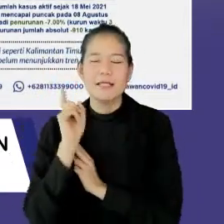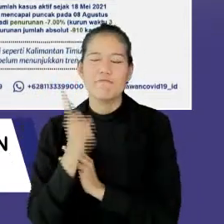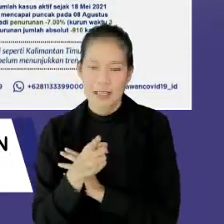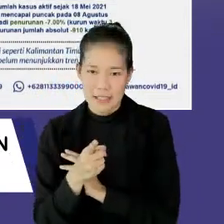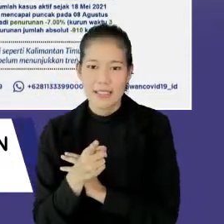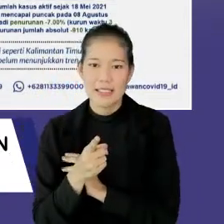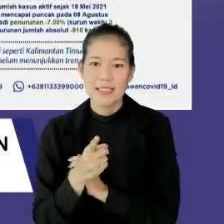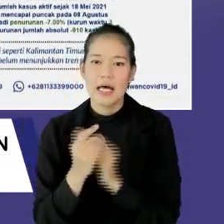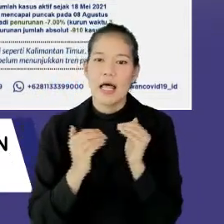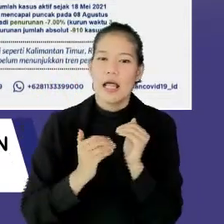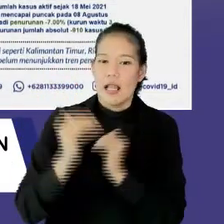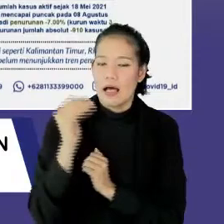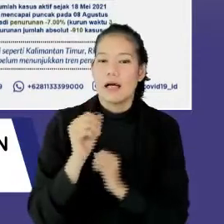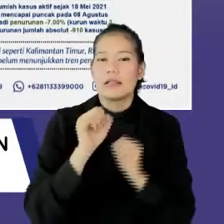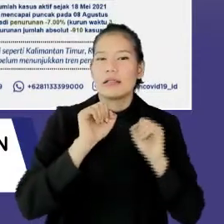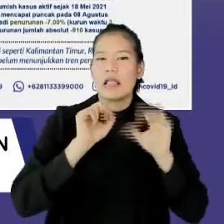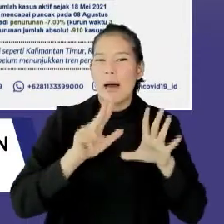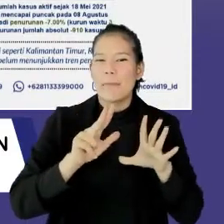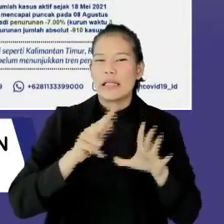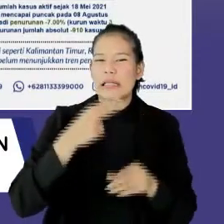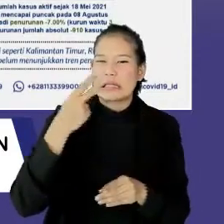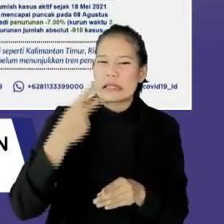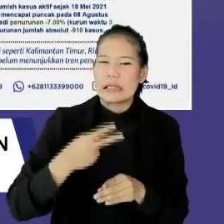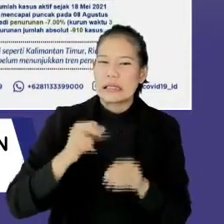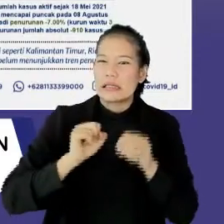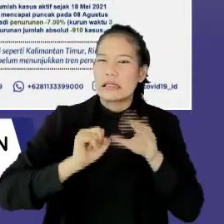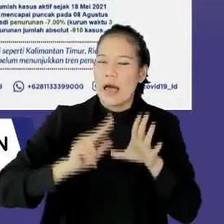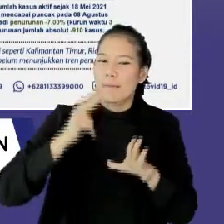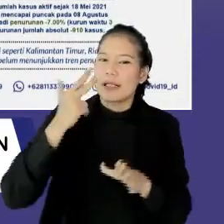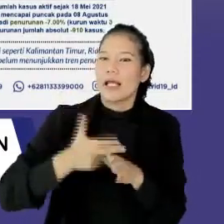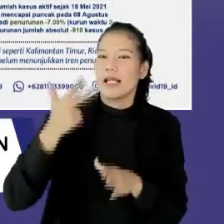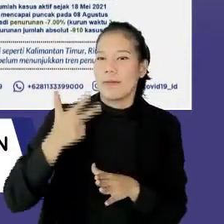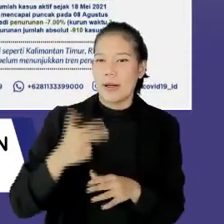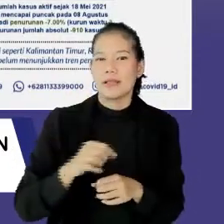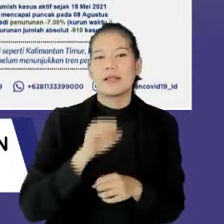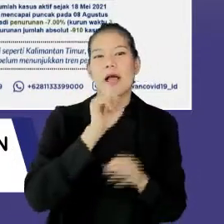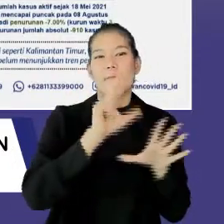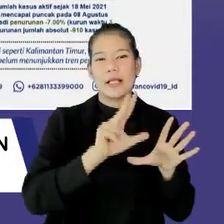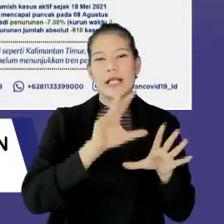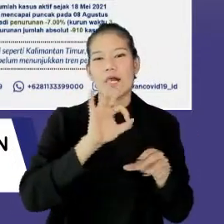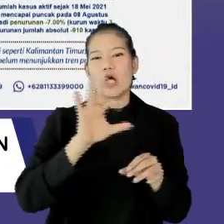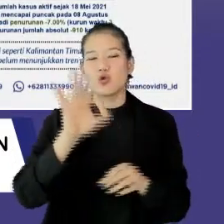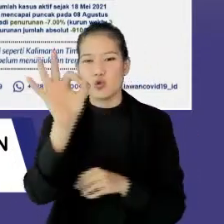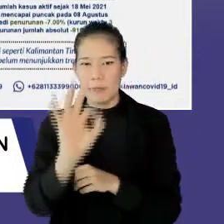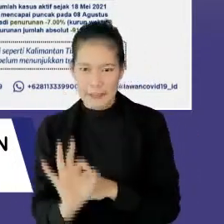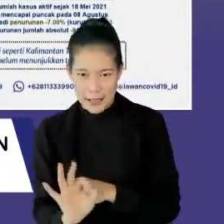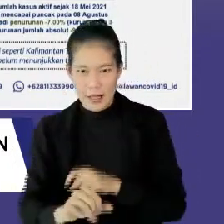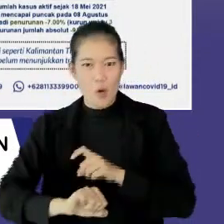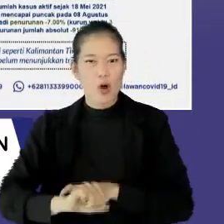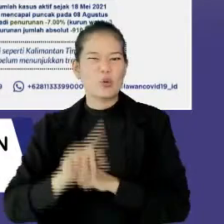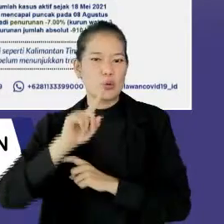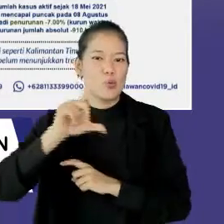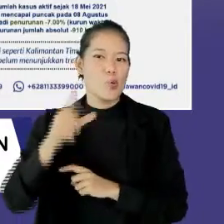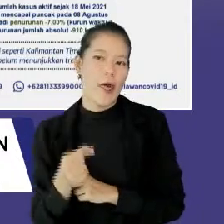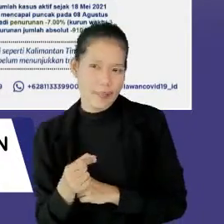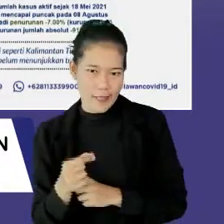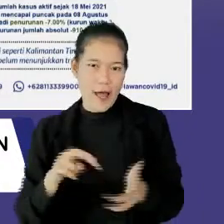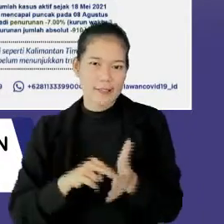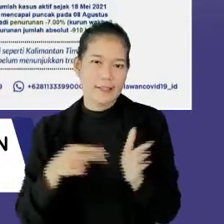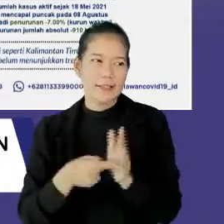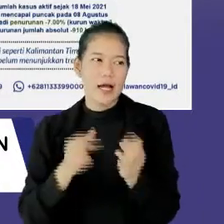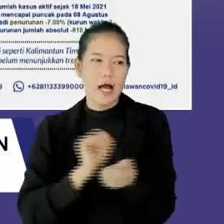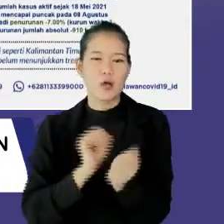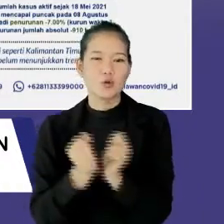kenaikannya lebih dari 8 kali lipat. Jadi naiknya 839% dalam kurun waktu 1 bulan. Jadi masih